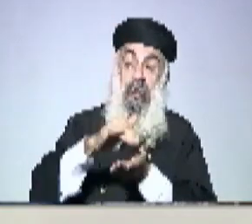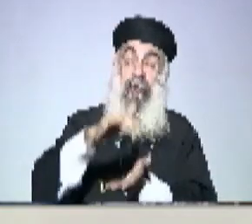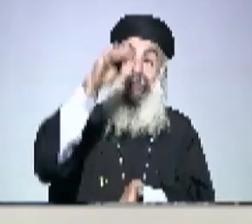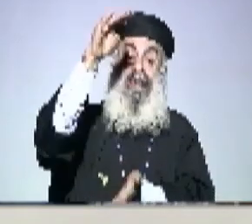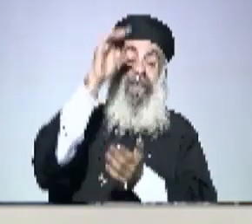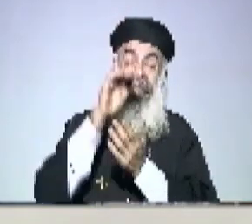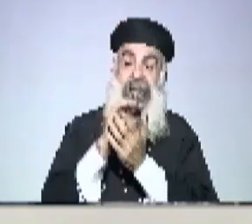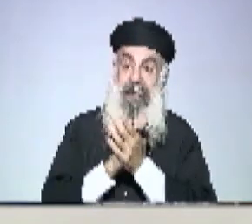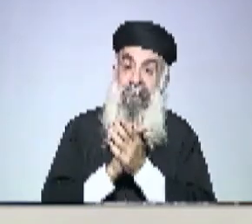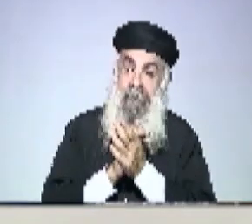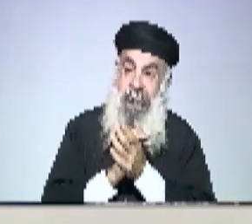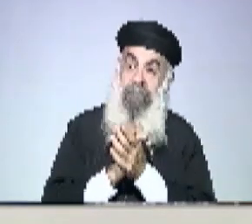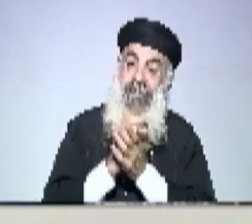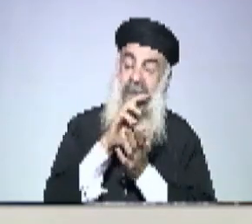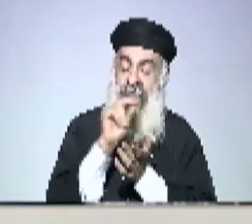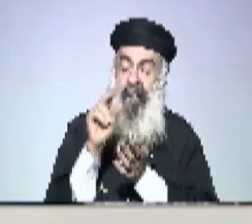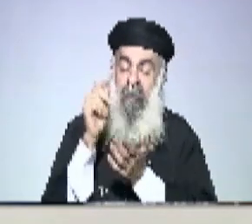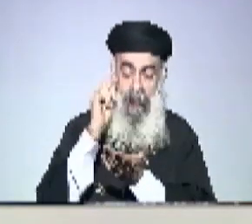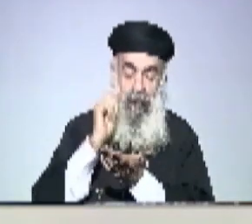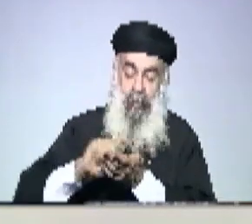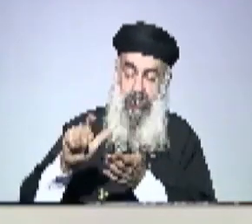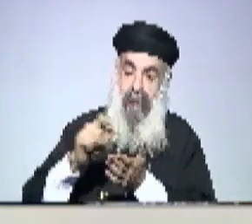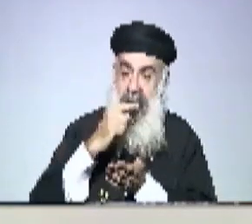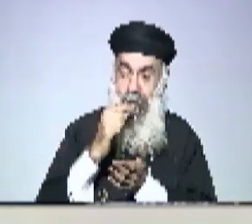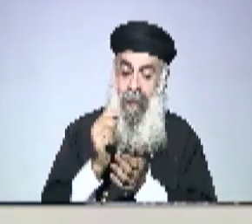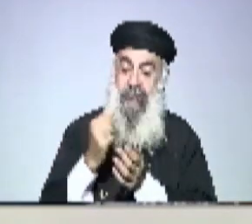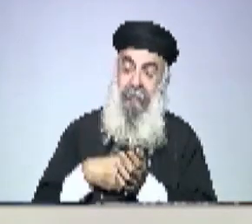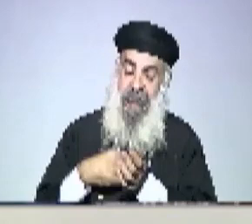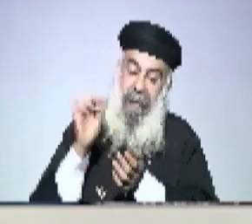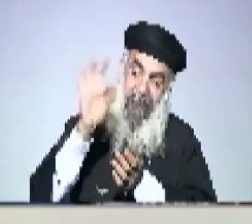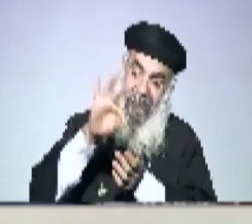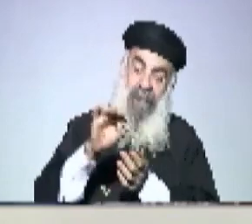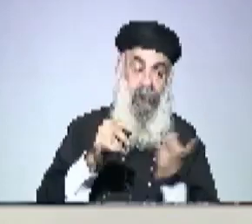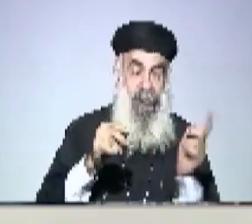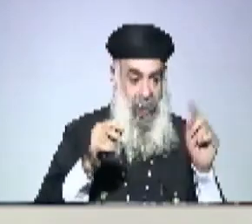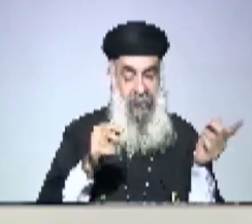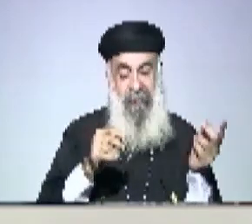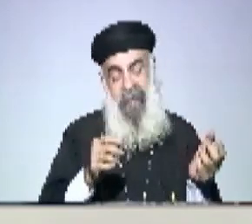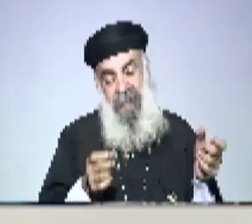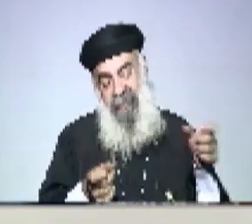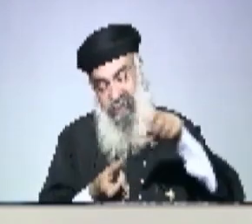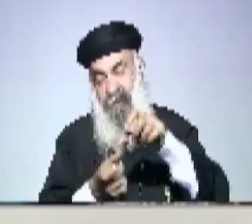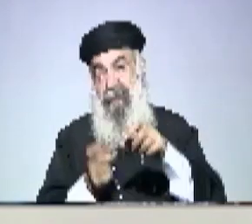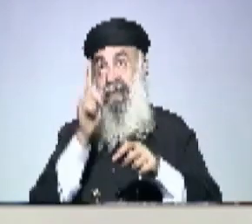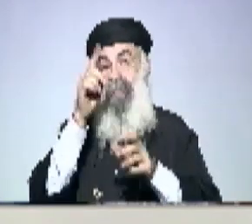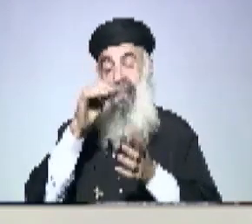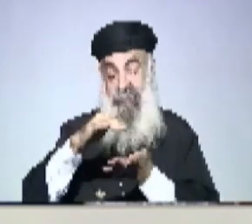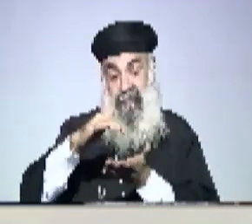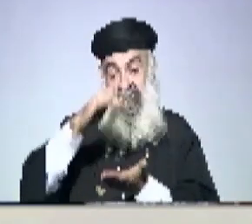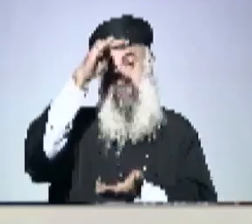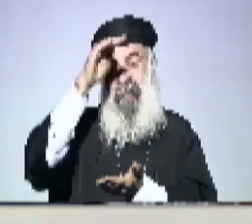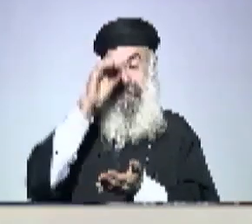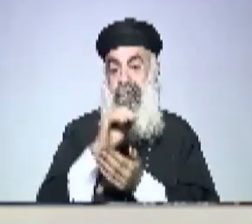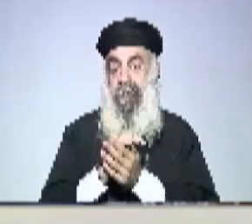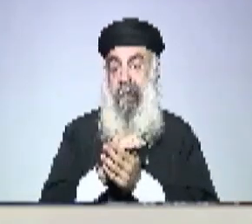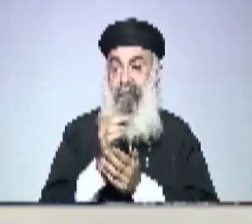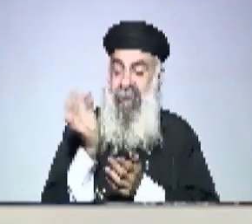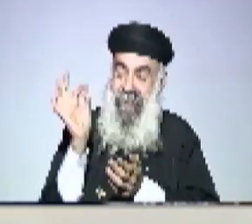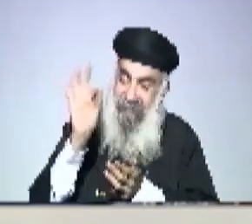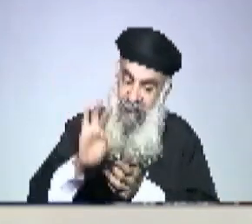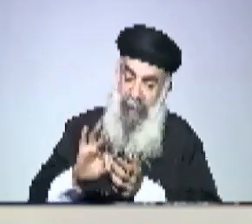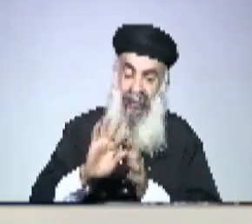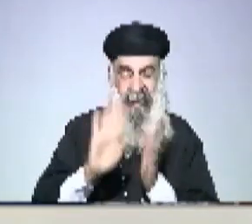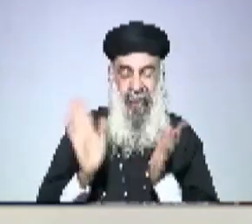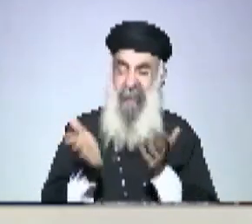بينمها زي ما قال بولس الرسول انا غرزت وابل الساقه لكن الله كان ينمي ليس الغير الشيء